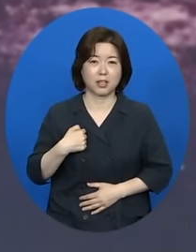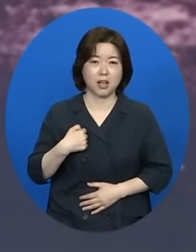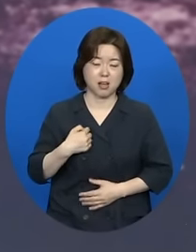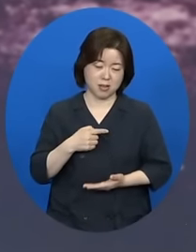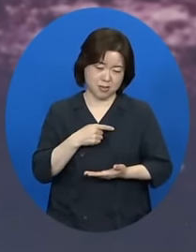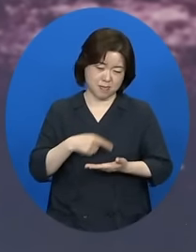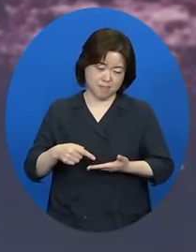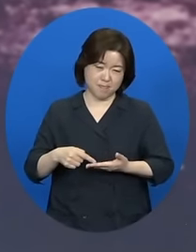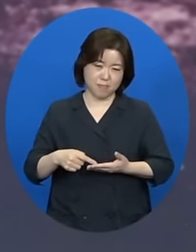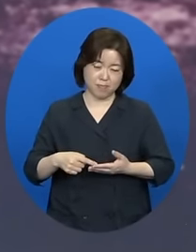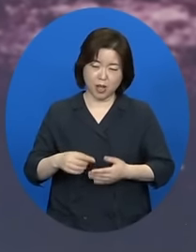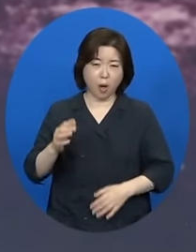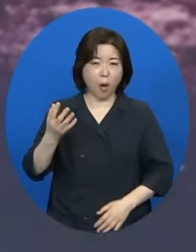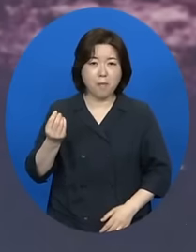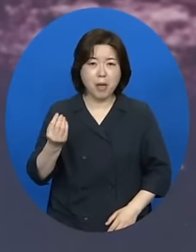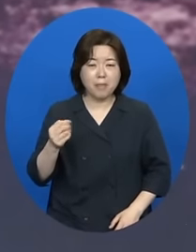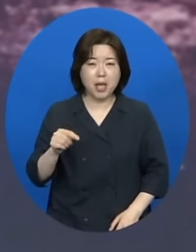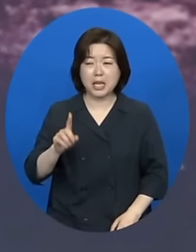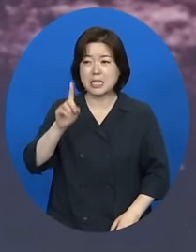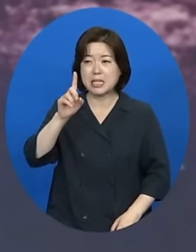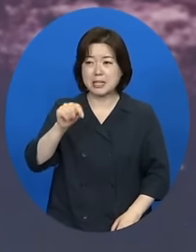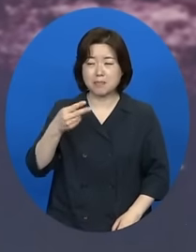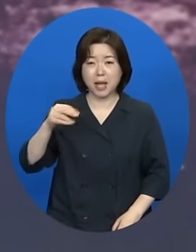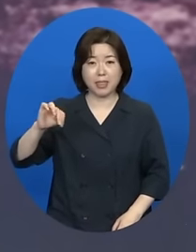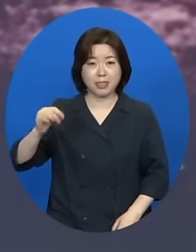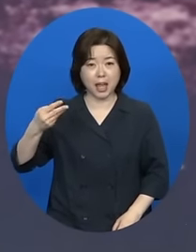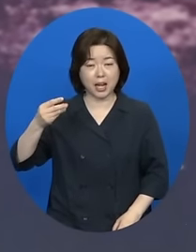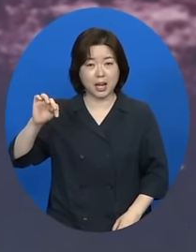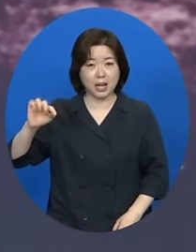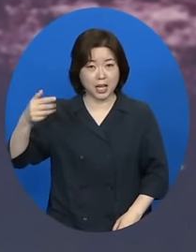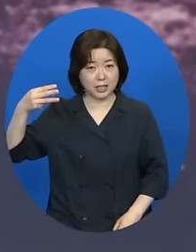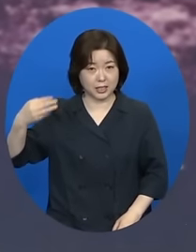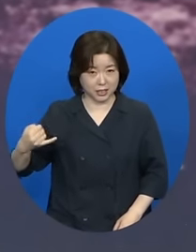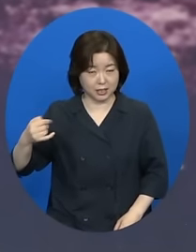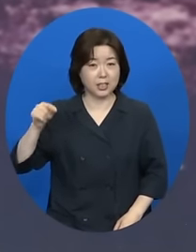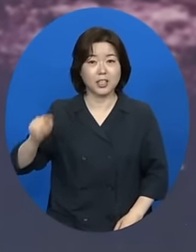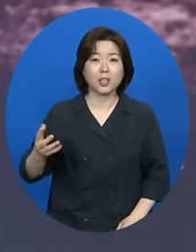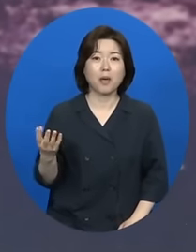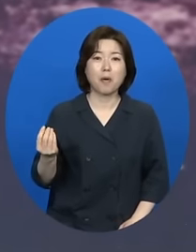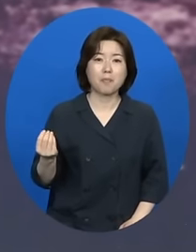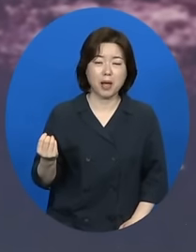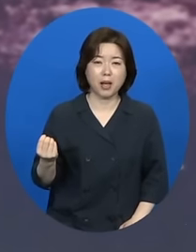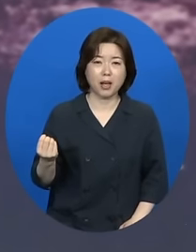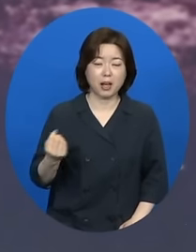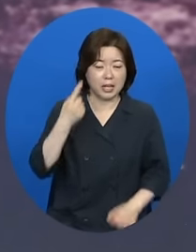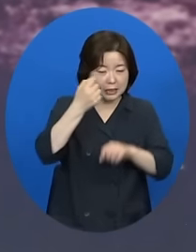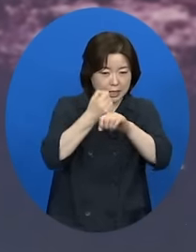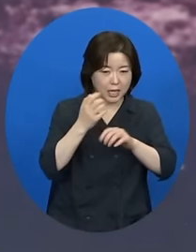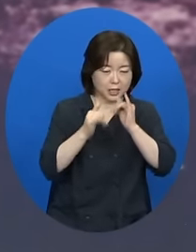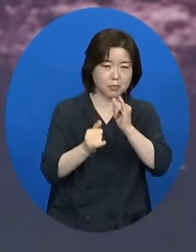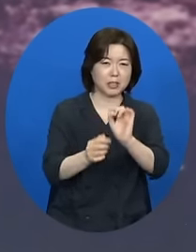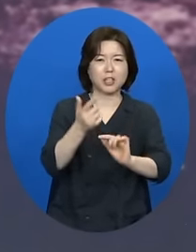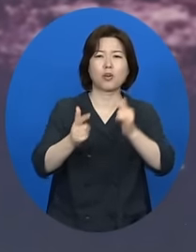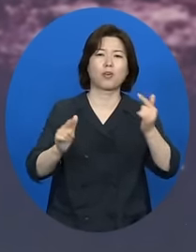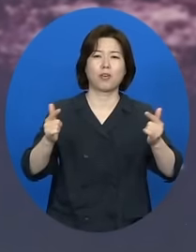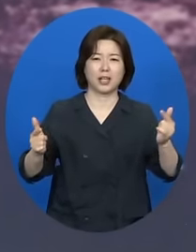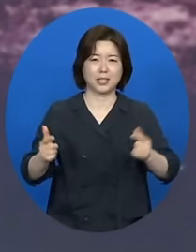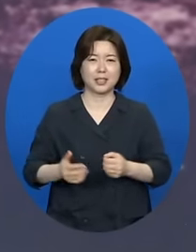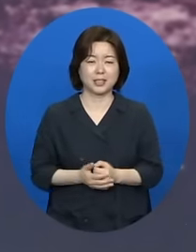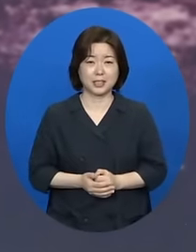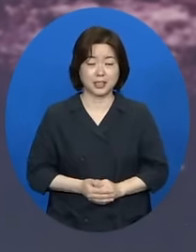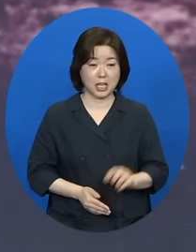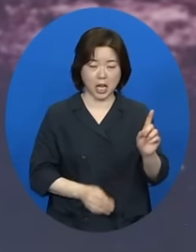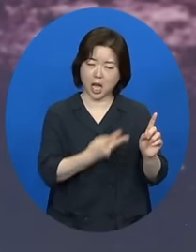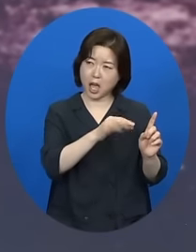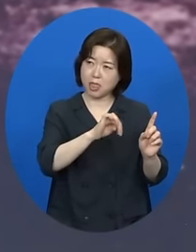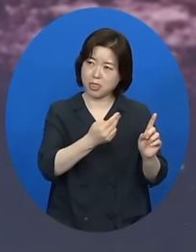빚을 탕감받았습니까? 1만 달란트라고 하는데, 여러분 1만 달란트가 뭐 학자마다 견해가 좀 달라요. 한 달란트가 노동자